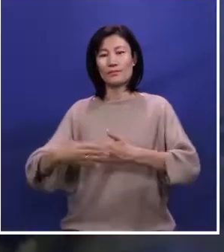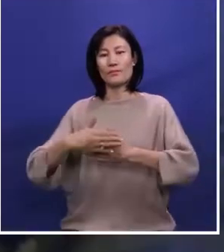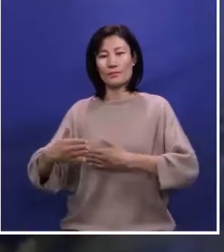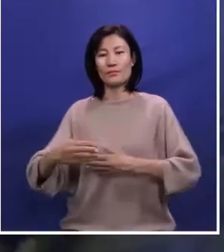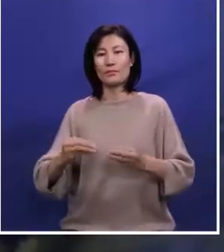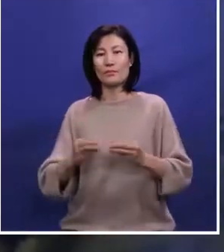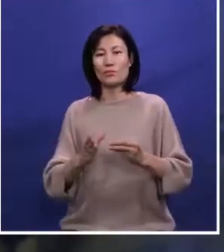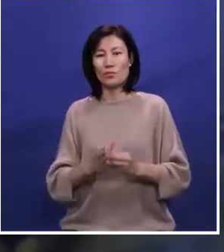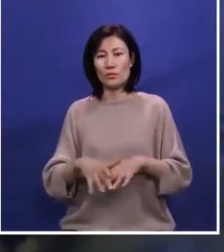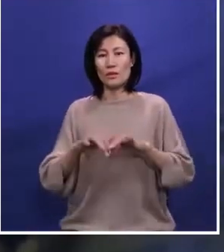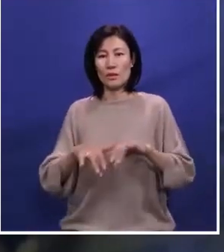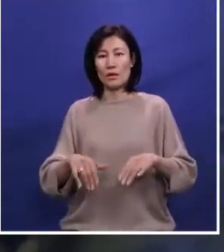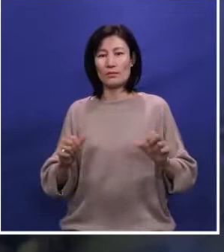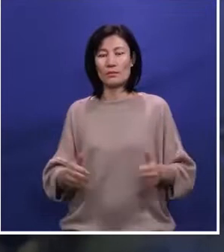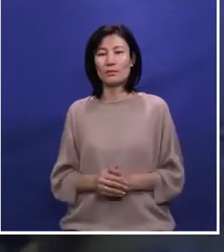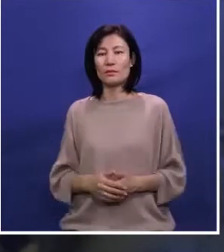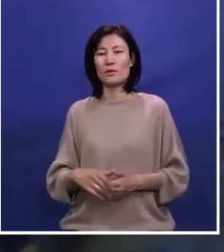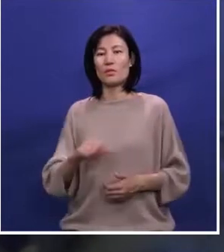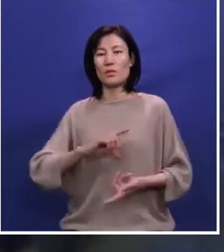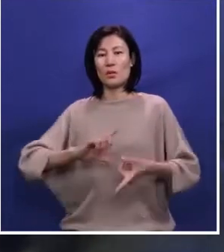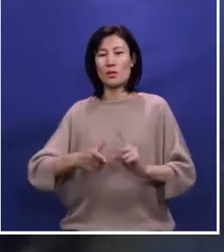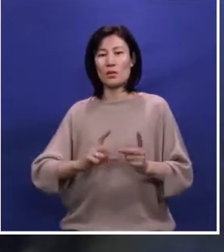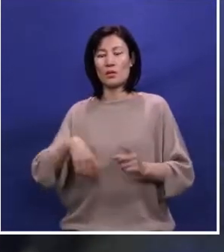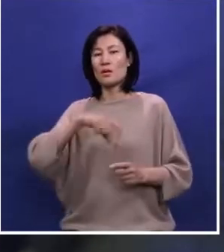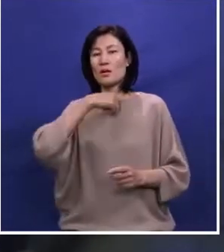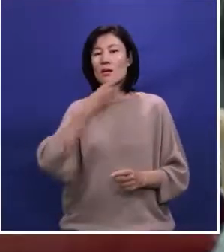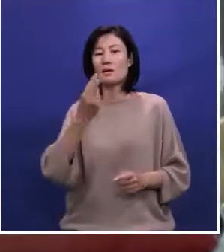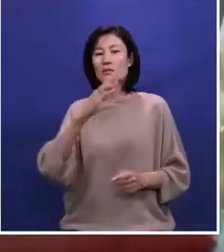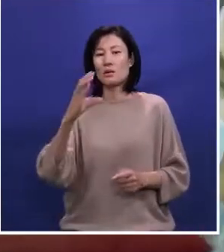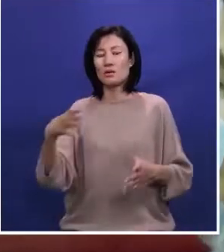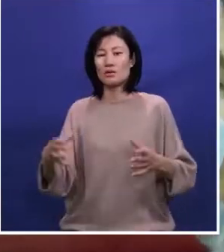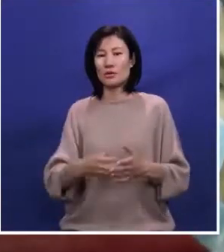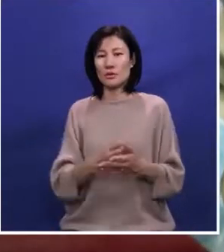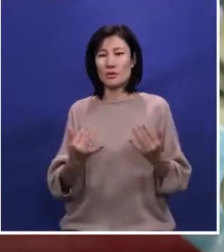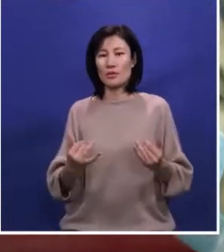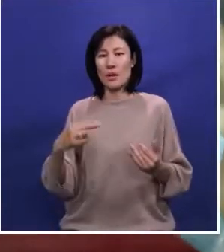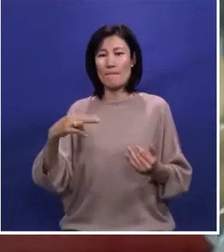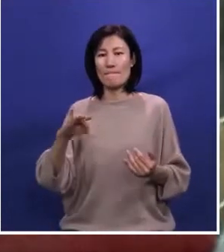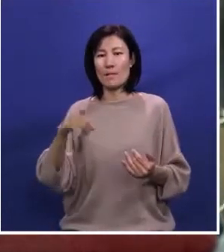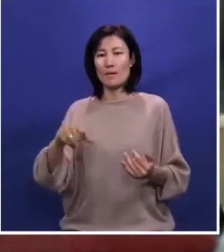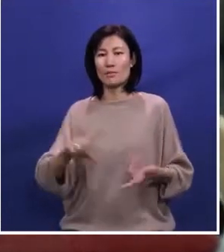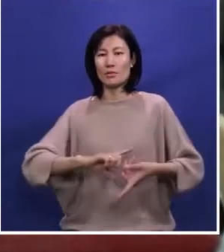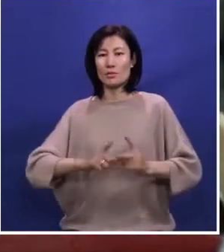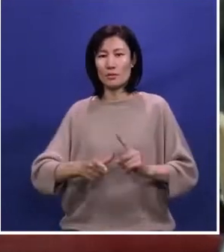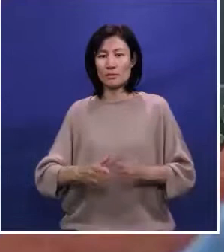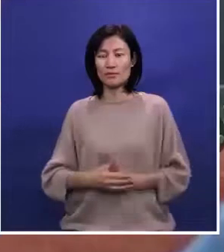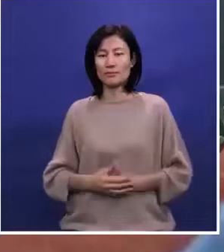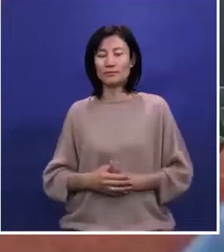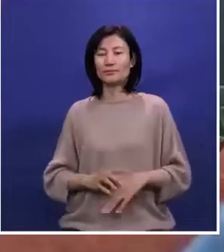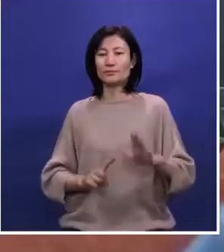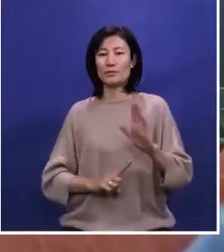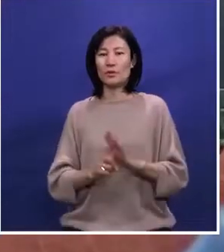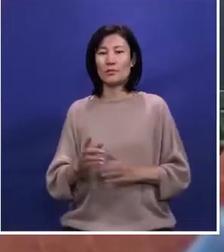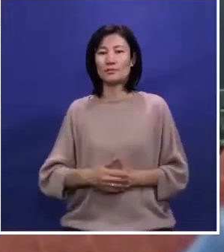сақтай 15 компьютер орнатылып, кезек-кезегімен дауыс беру мүмкіндігі ұсынылды. Биылғы праймериз көптеген өзгерістерге бастау